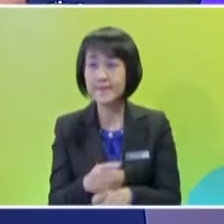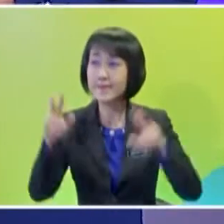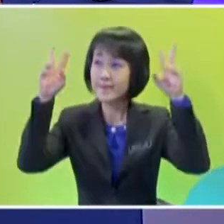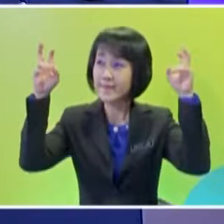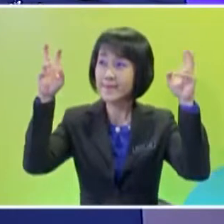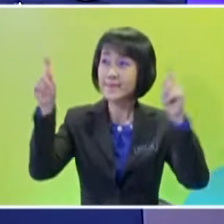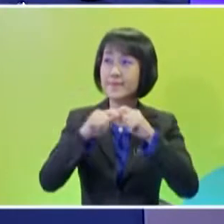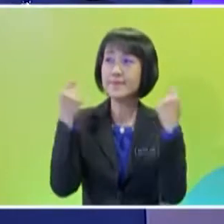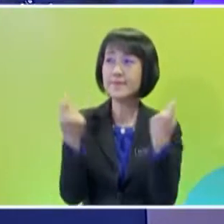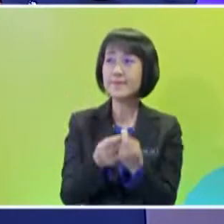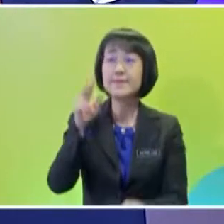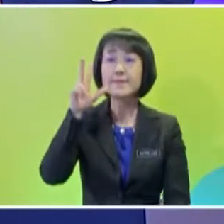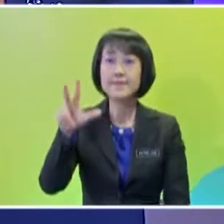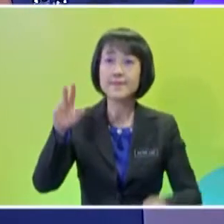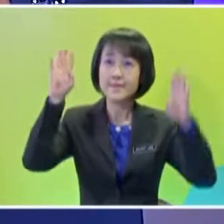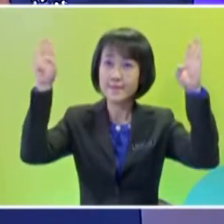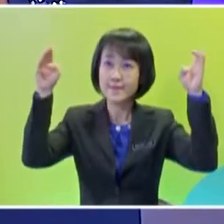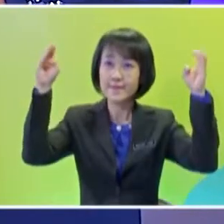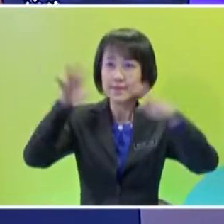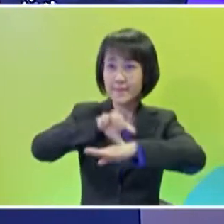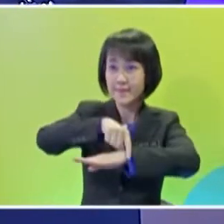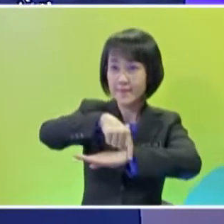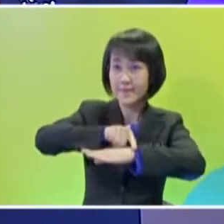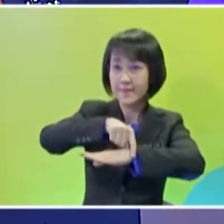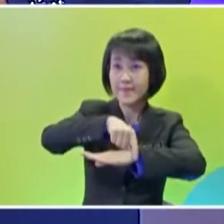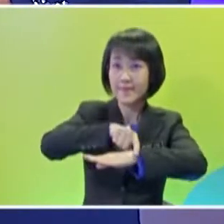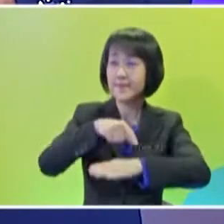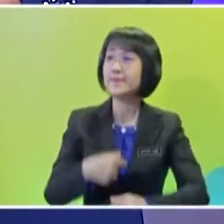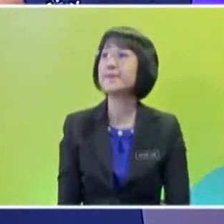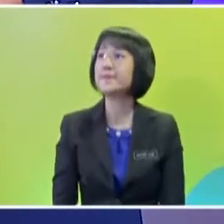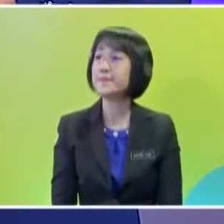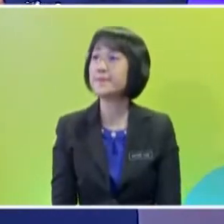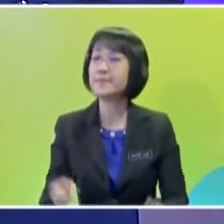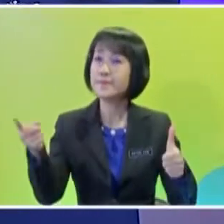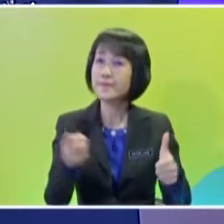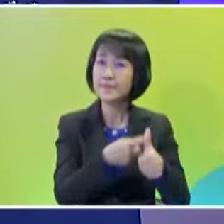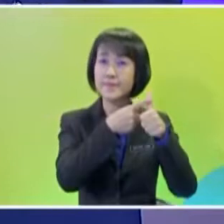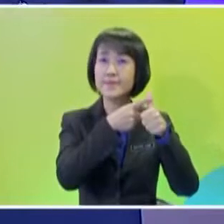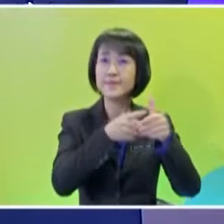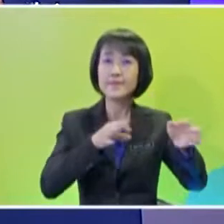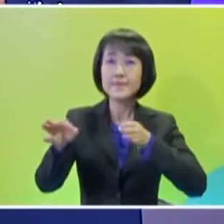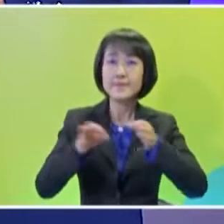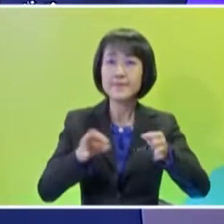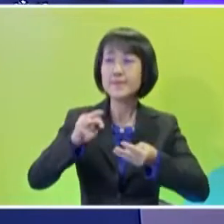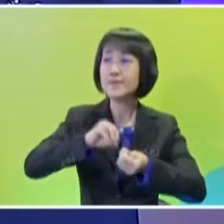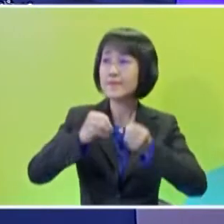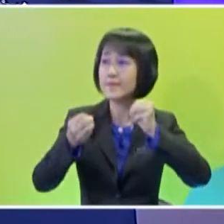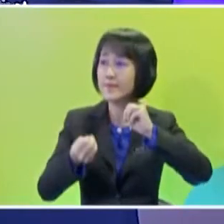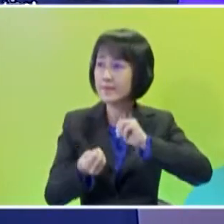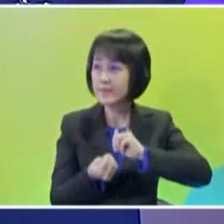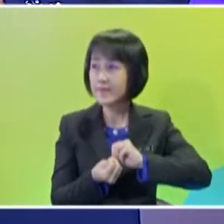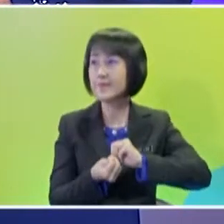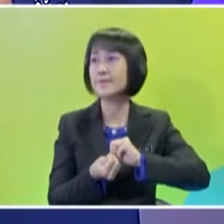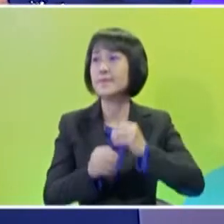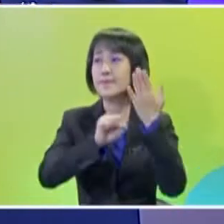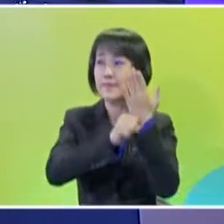tingkatkan tiga mata pelajaran geografi Oke baik oke yang pertama kita akan menguraikan tentang krisis